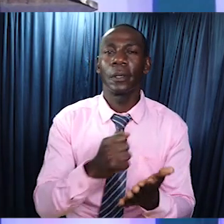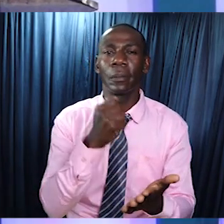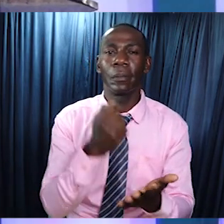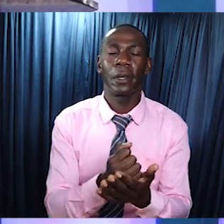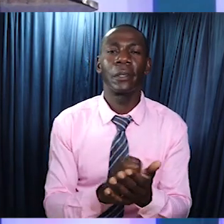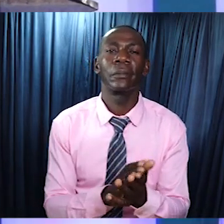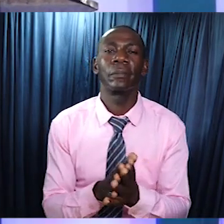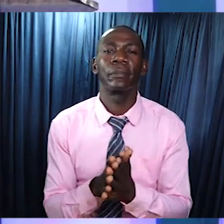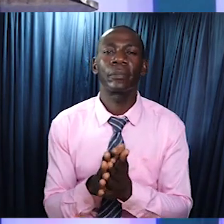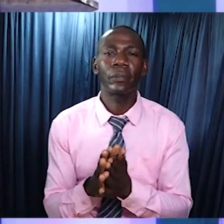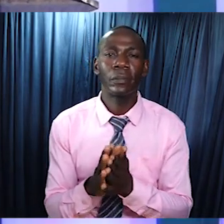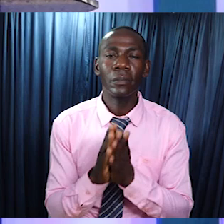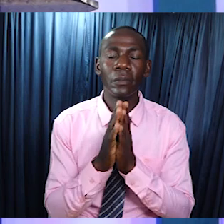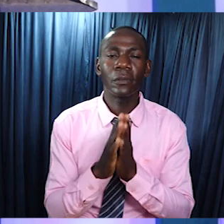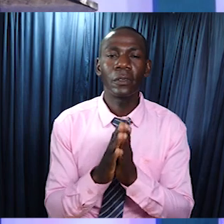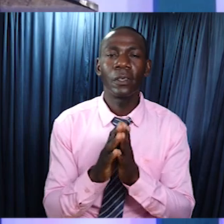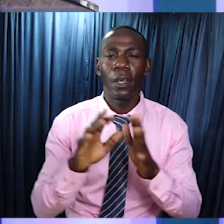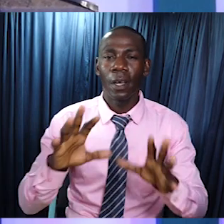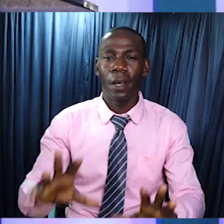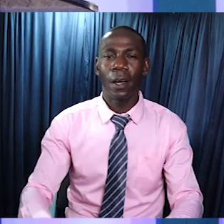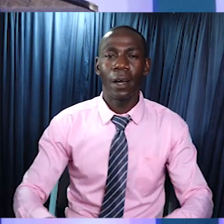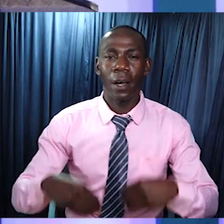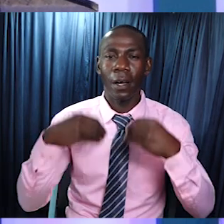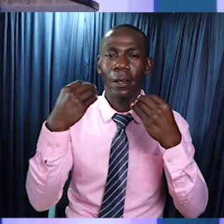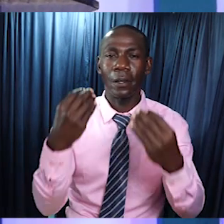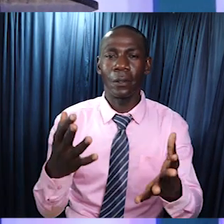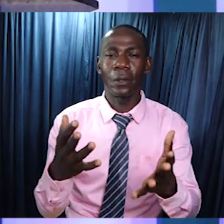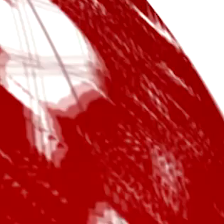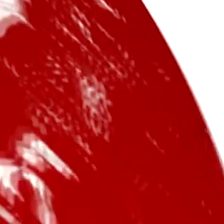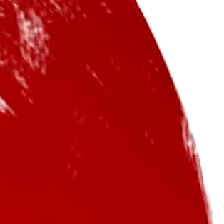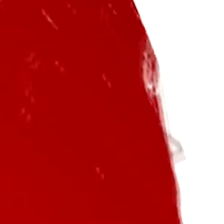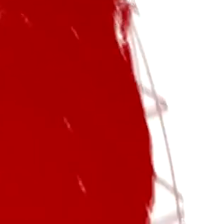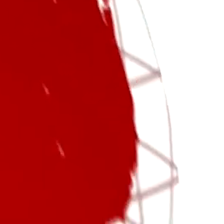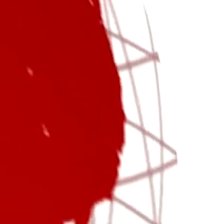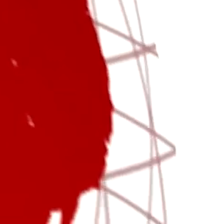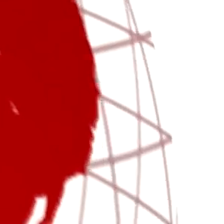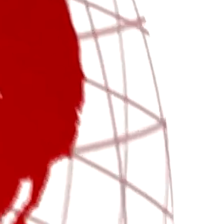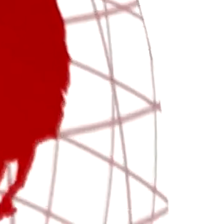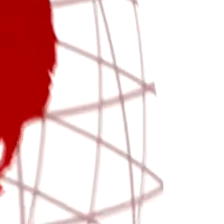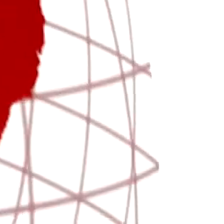Amen. Amen. Hallelujah. Hallelujah.